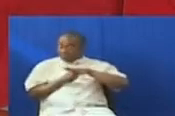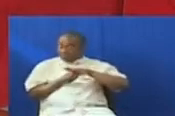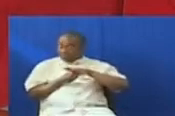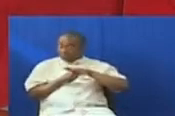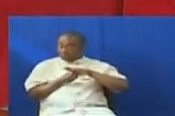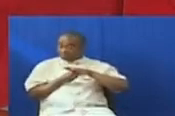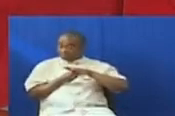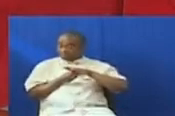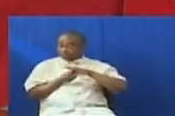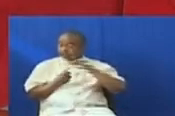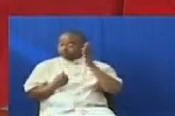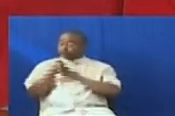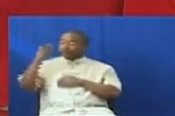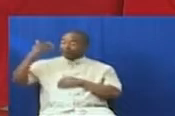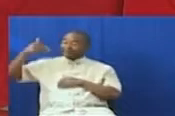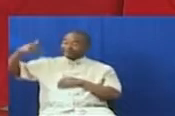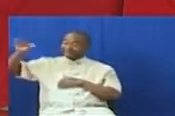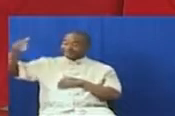na wahisani